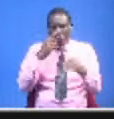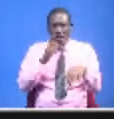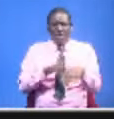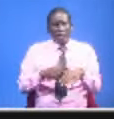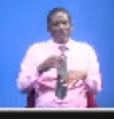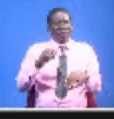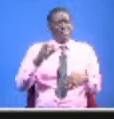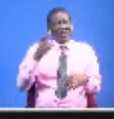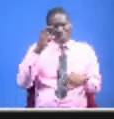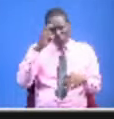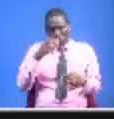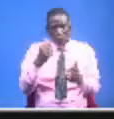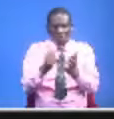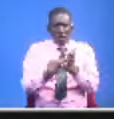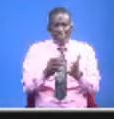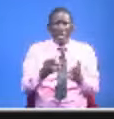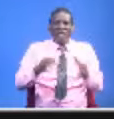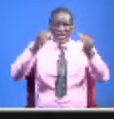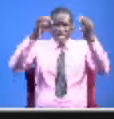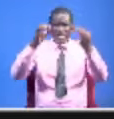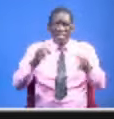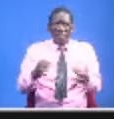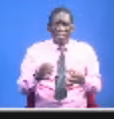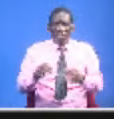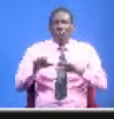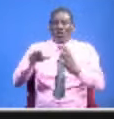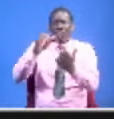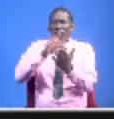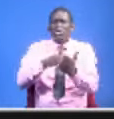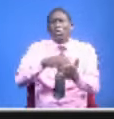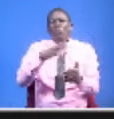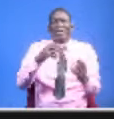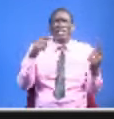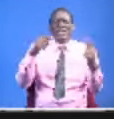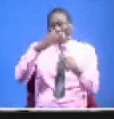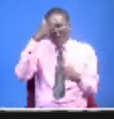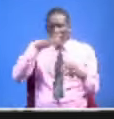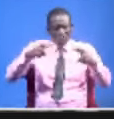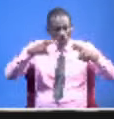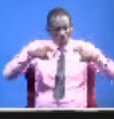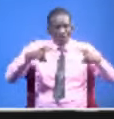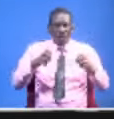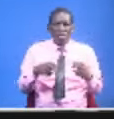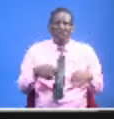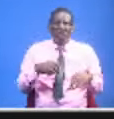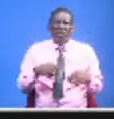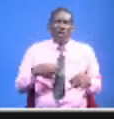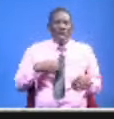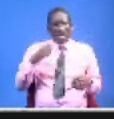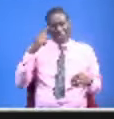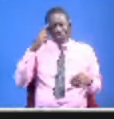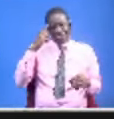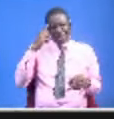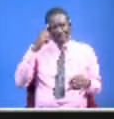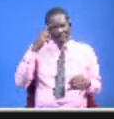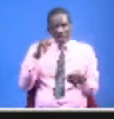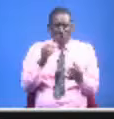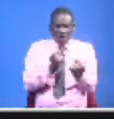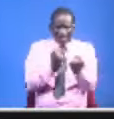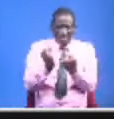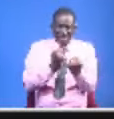kuna tatizo, aliamua kuondoka Machakos na kusafiri hadi Thika kufanya uchunguzi. Lakini I think hiyo Saturday